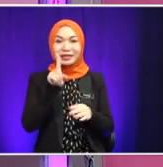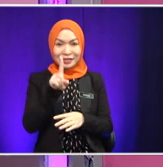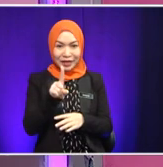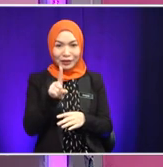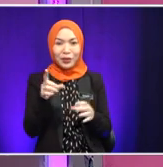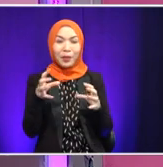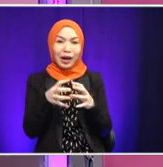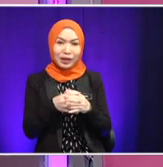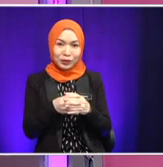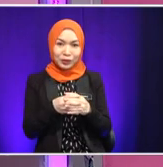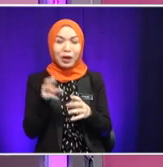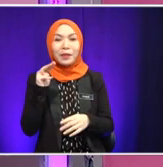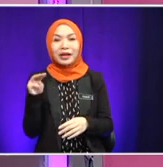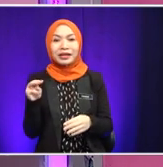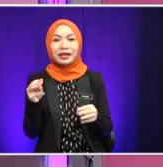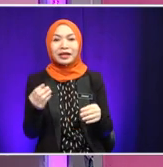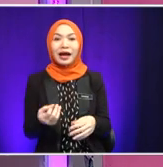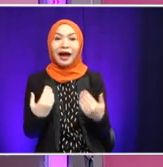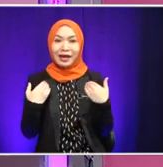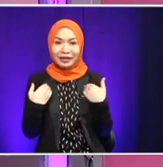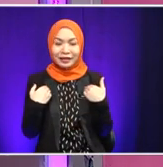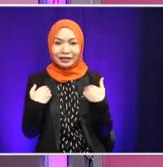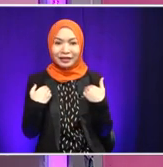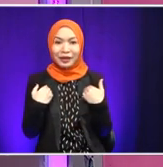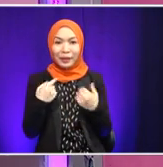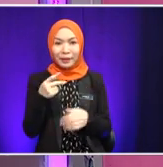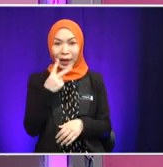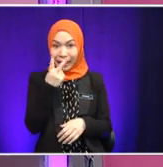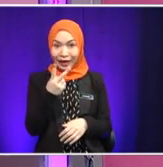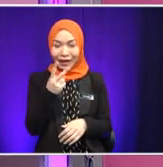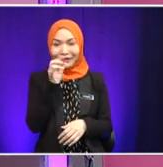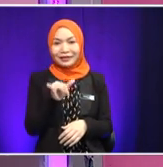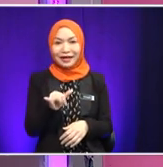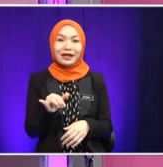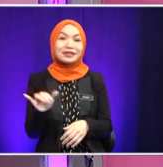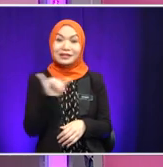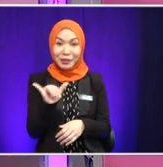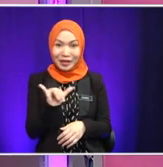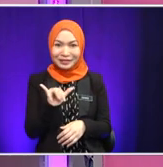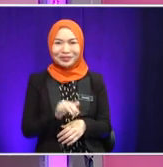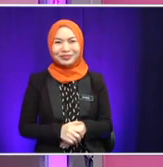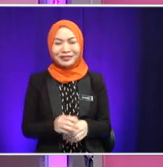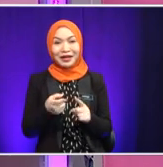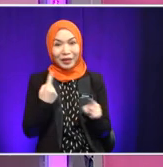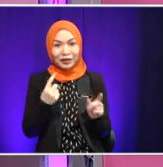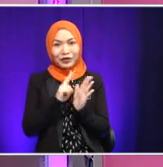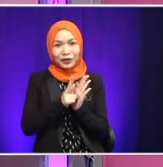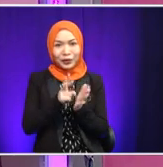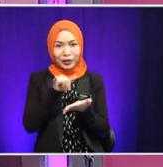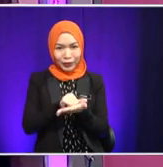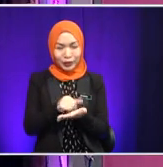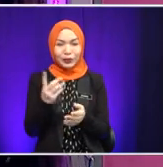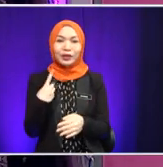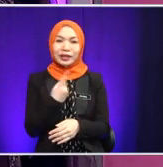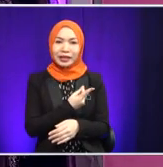mempunyai pandangan ataupun pilihan yang sama ya jadi dari video tersebut kita akan masuk kepada